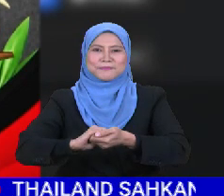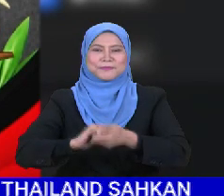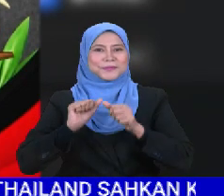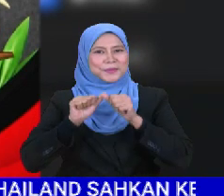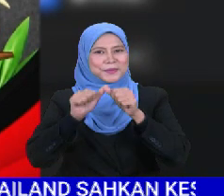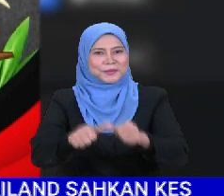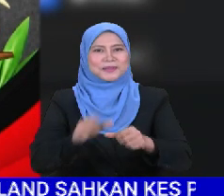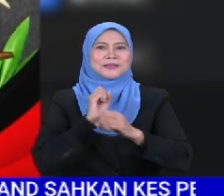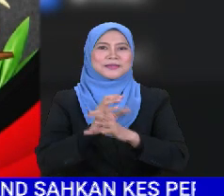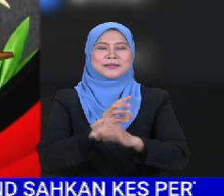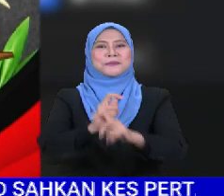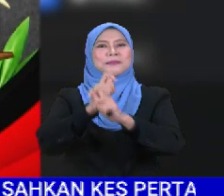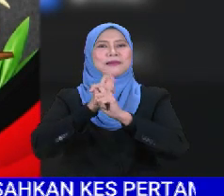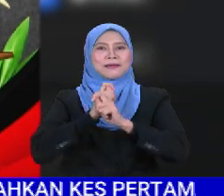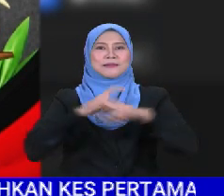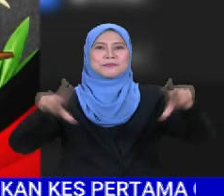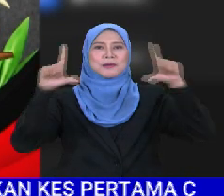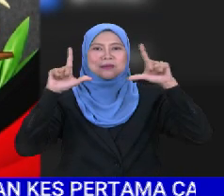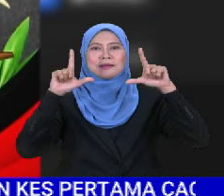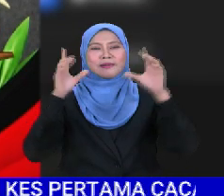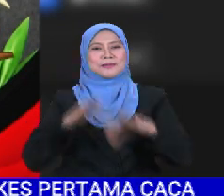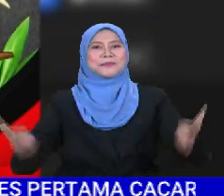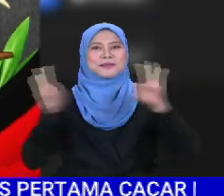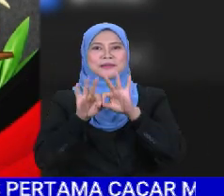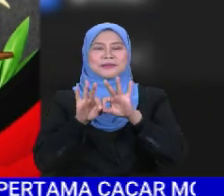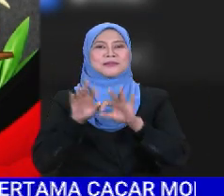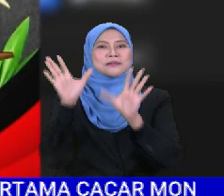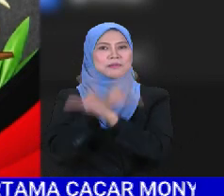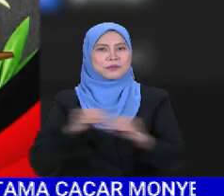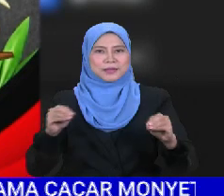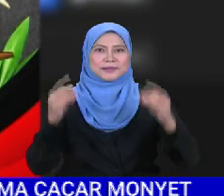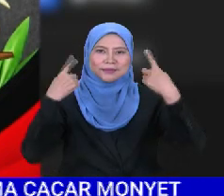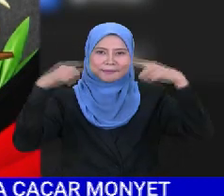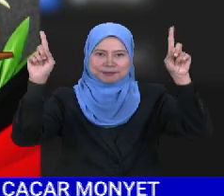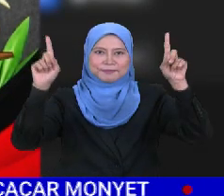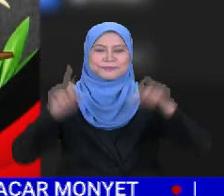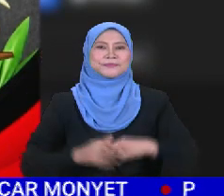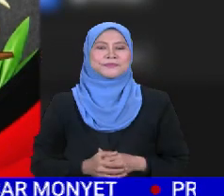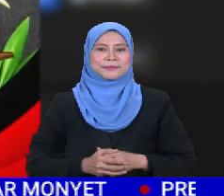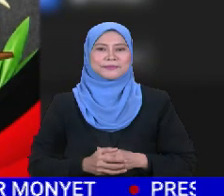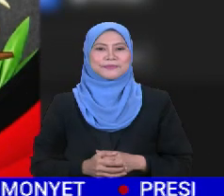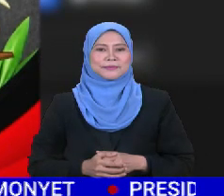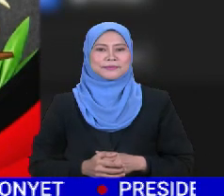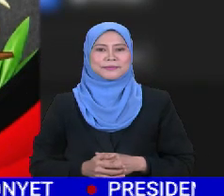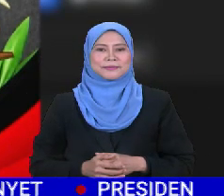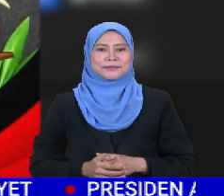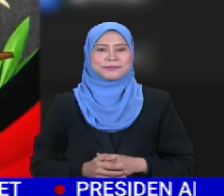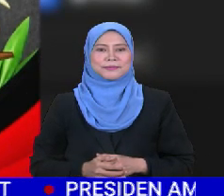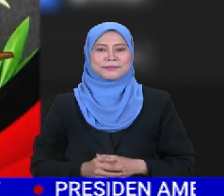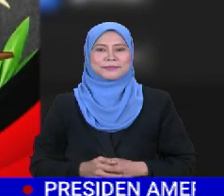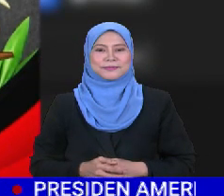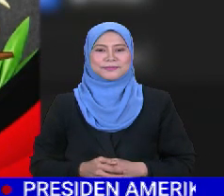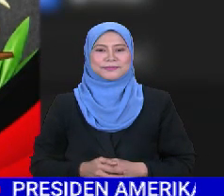terus cekal mempertahankan maruah dan kepentingan wilayah Sarawak yang cemerlang. Pemimpin mengambil